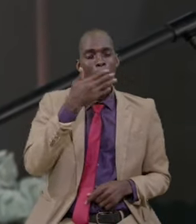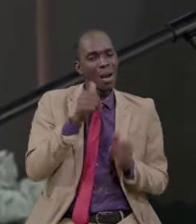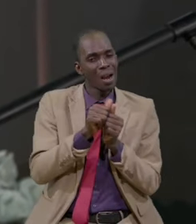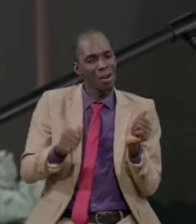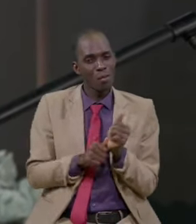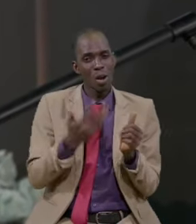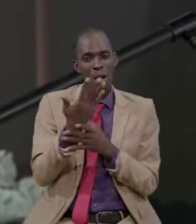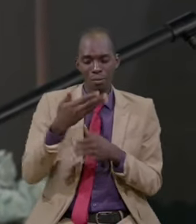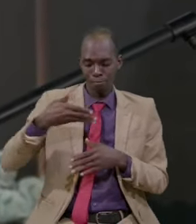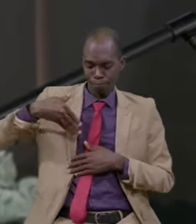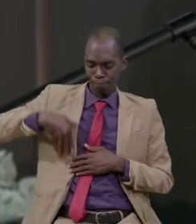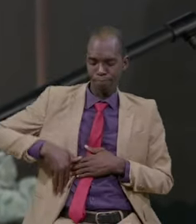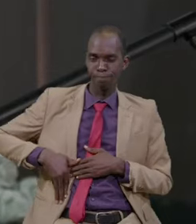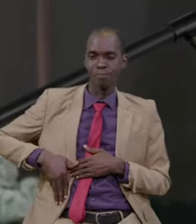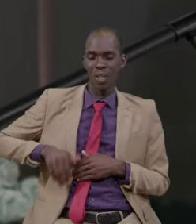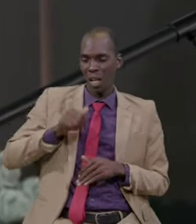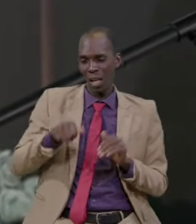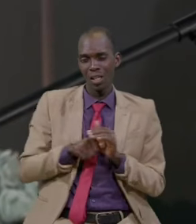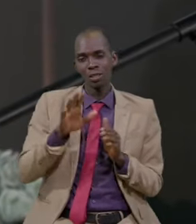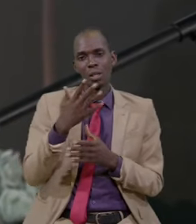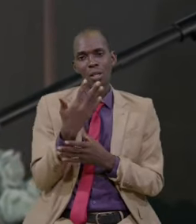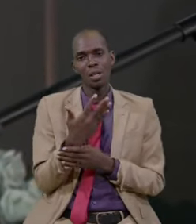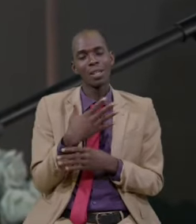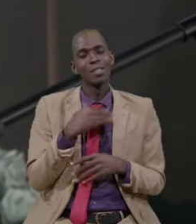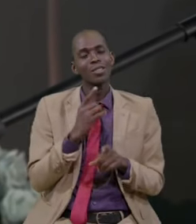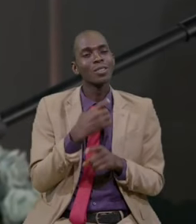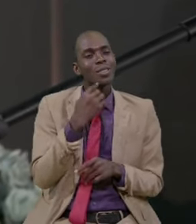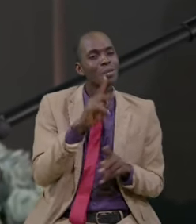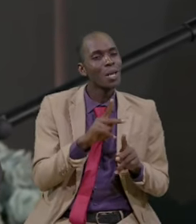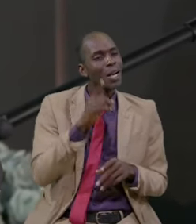Et dit, Dieu aime tout le monde.